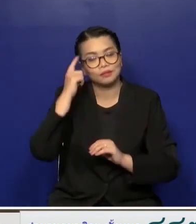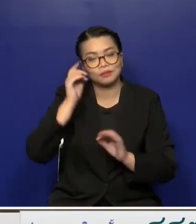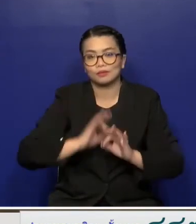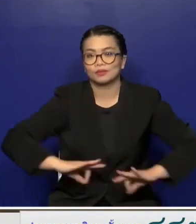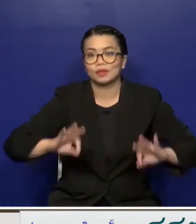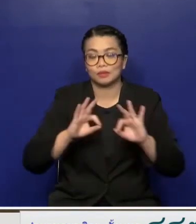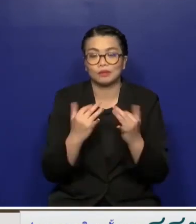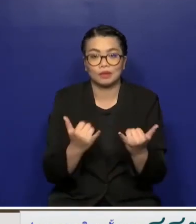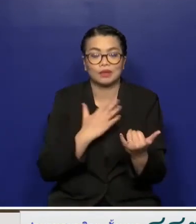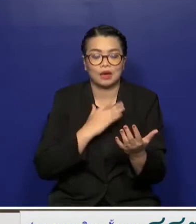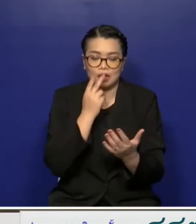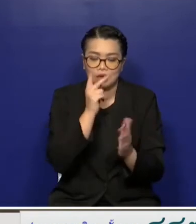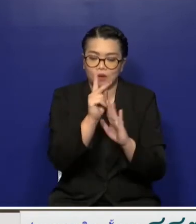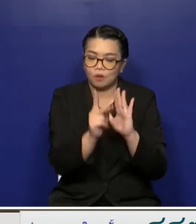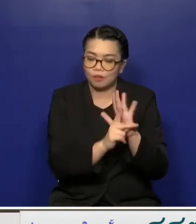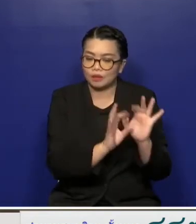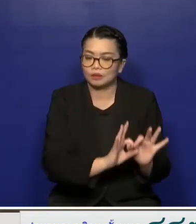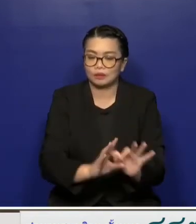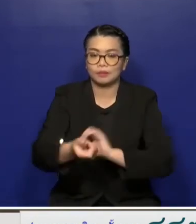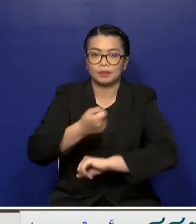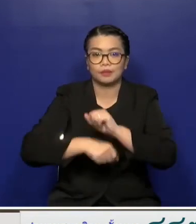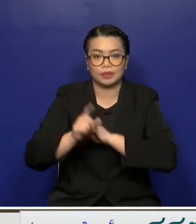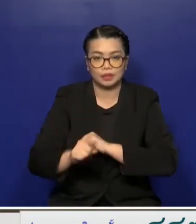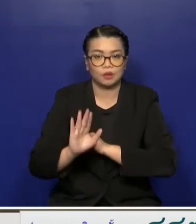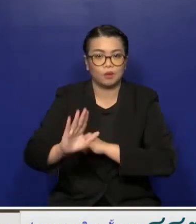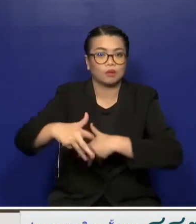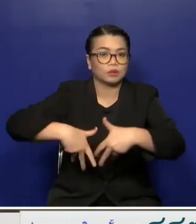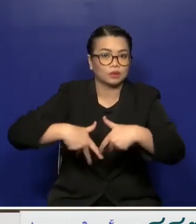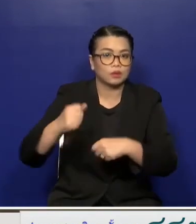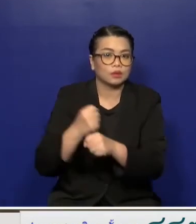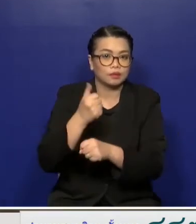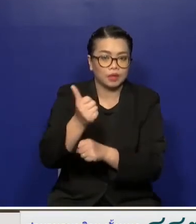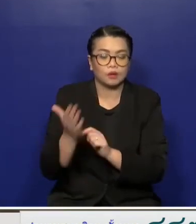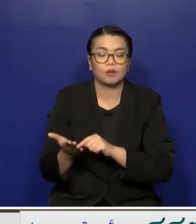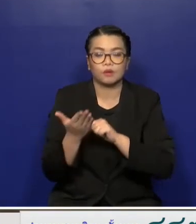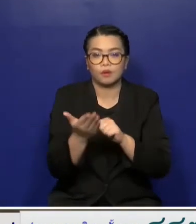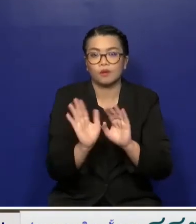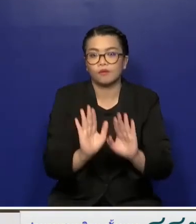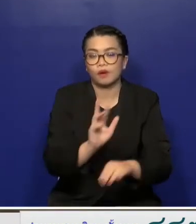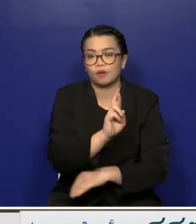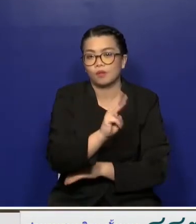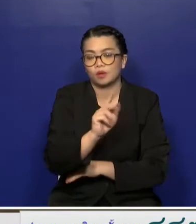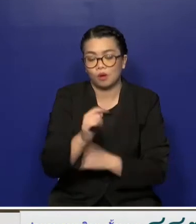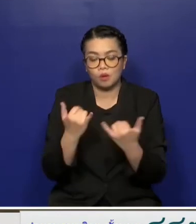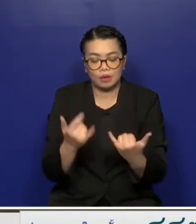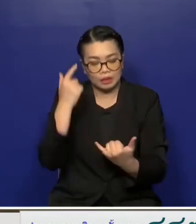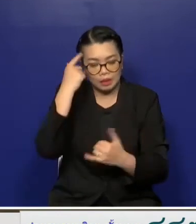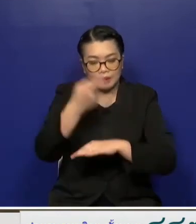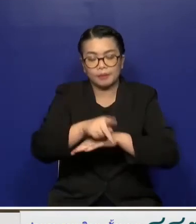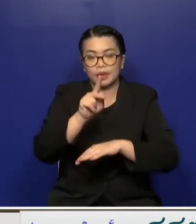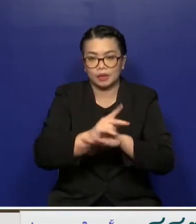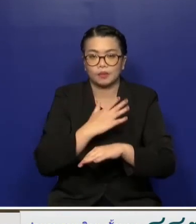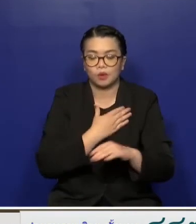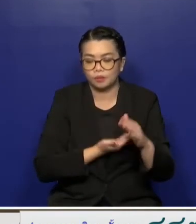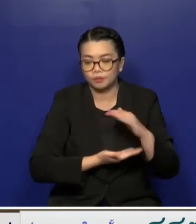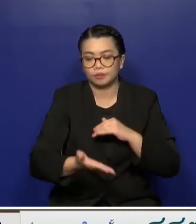ห็นวันนี้ว่ากฎหมายฉบับนี้ปฏิบัติได้จริงครับท่านประธานครับจึงเรียนไปยังท่านรัฐมนตรีข้าใจว่าท่านมาเป็นประธานกรรมธิการผมก็จะเข้าไ